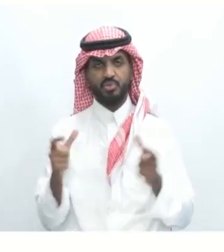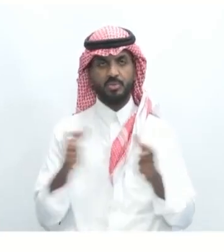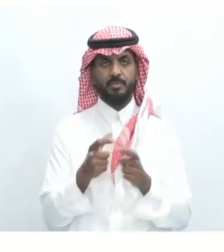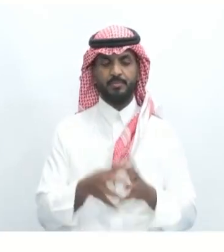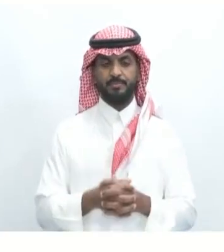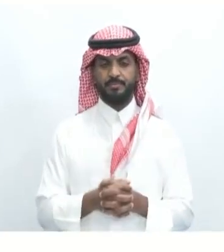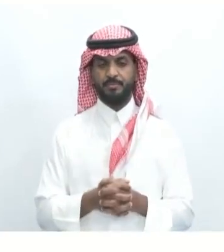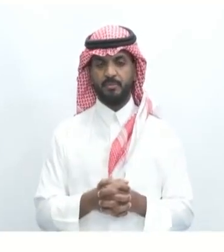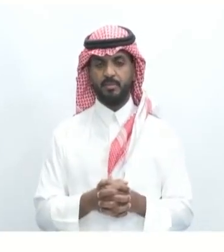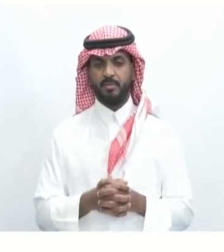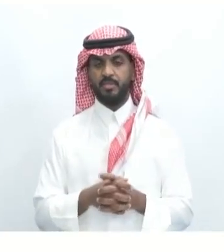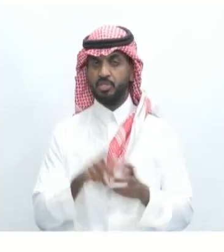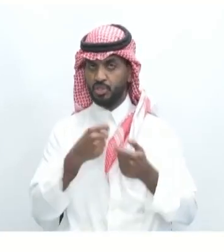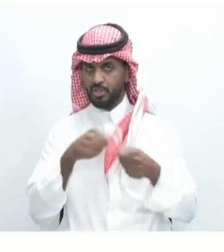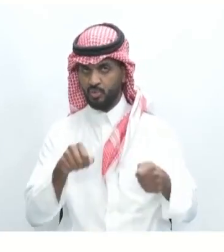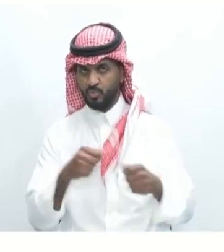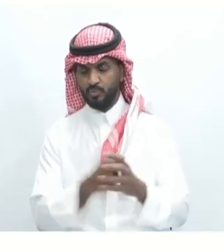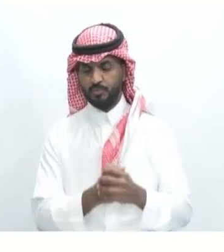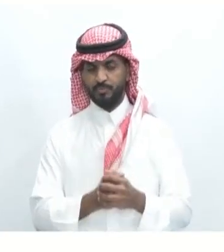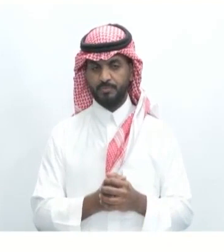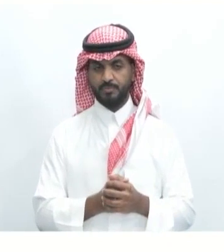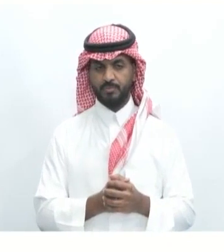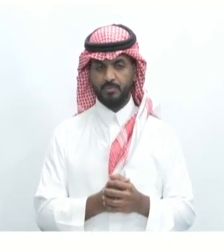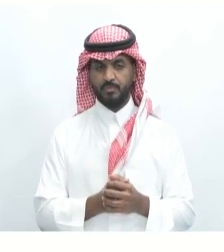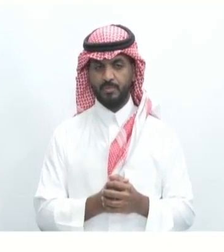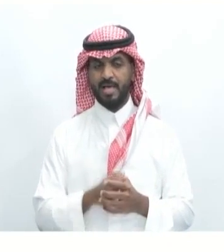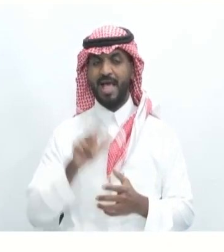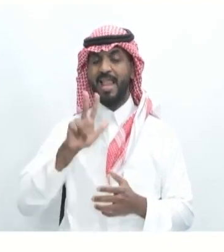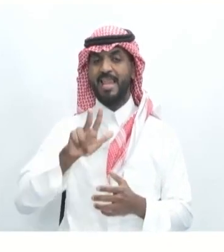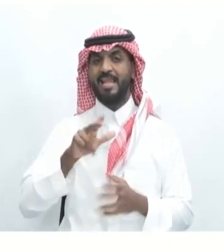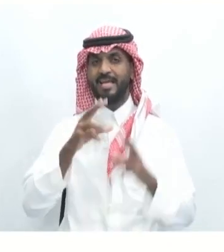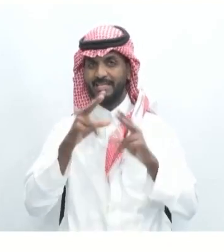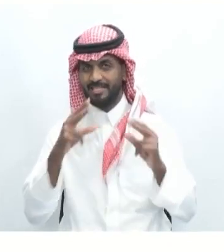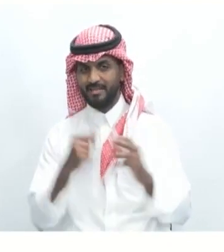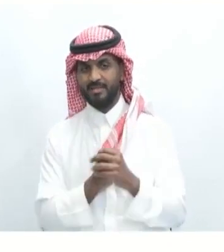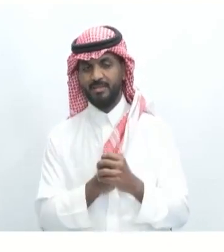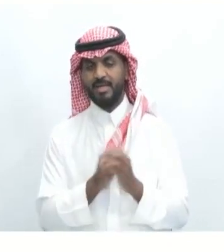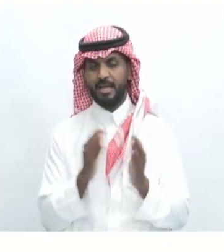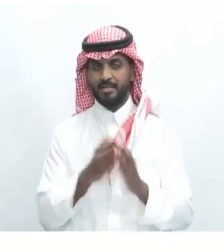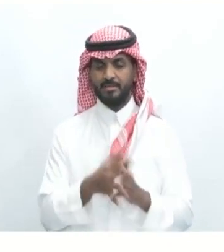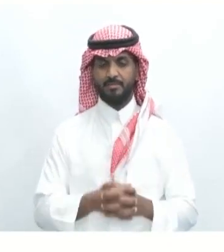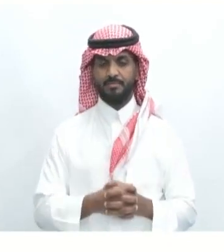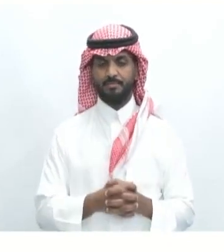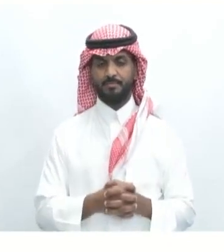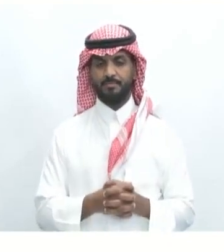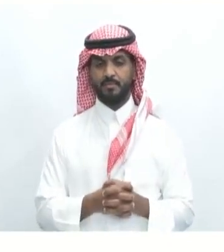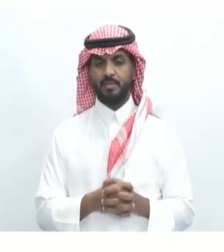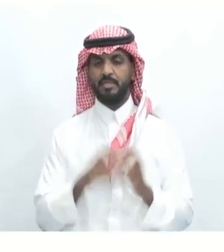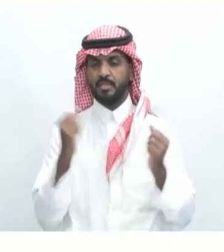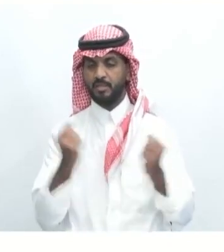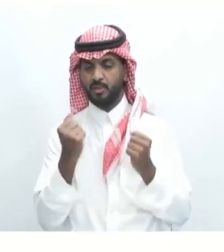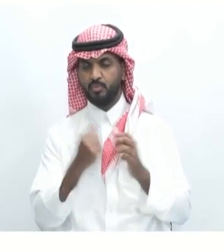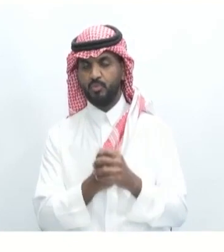مع ال اشتريت القصه القصيره